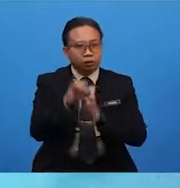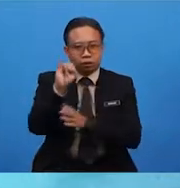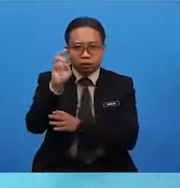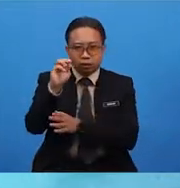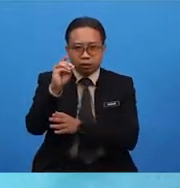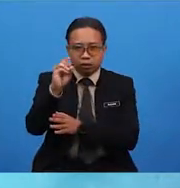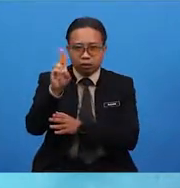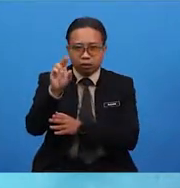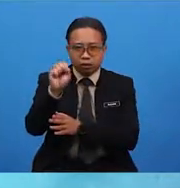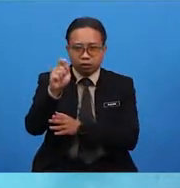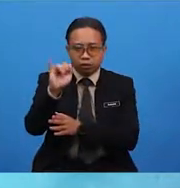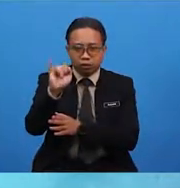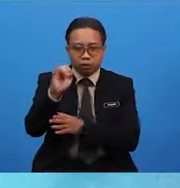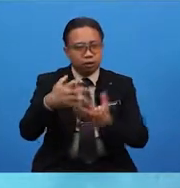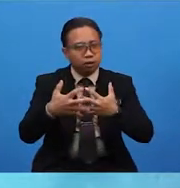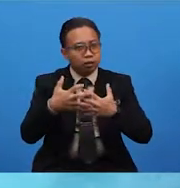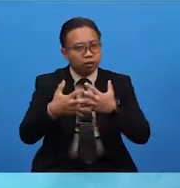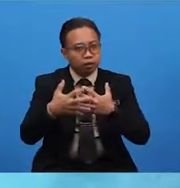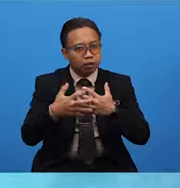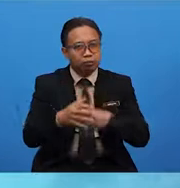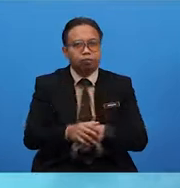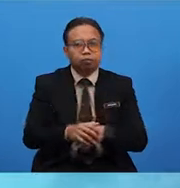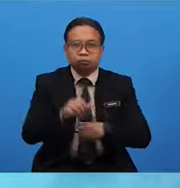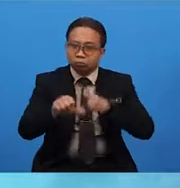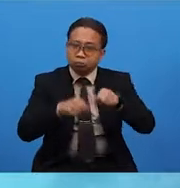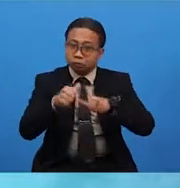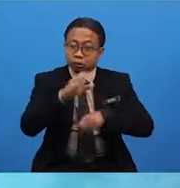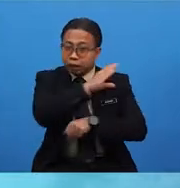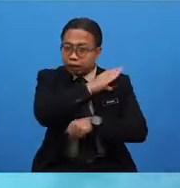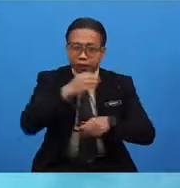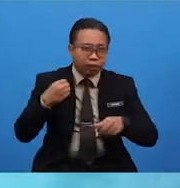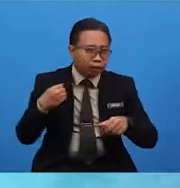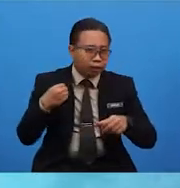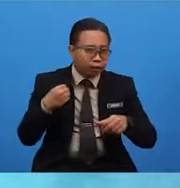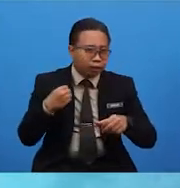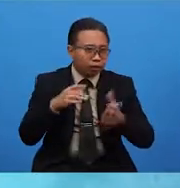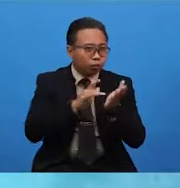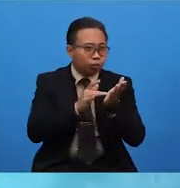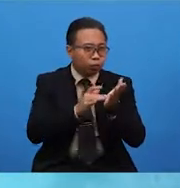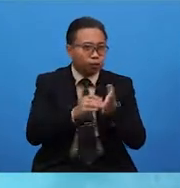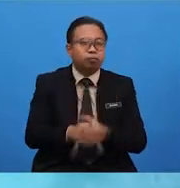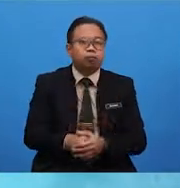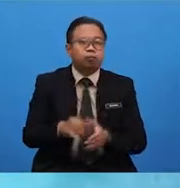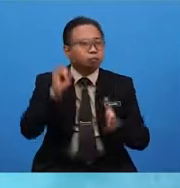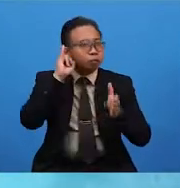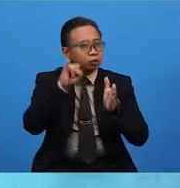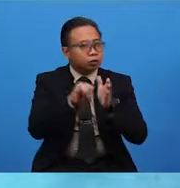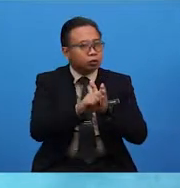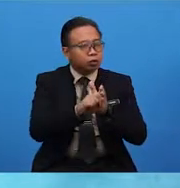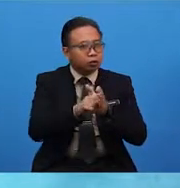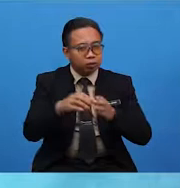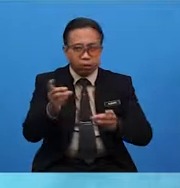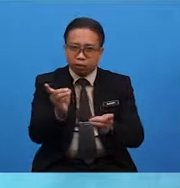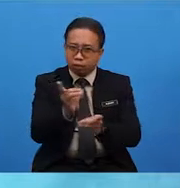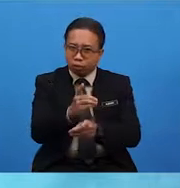teknik Syaikh perawatan ilustrasi dekoratif ilustrasi imajinasi